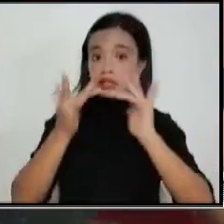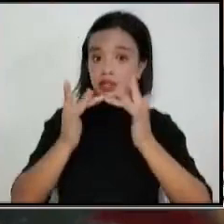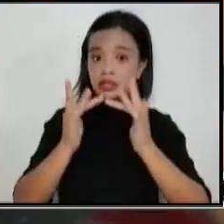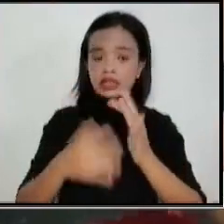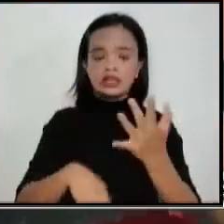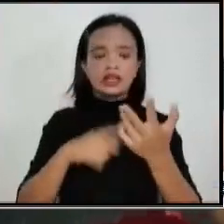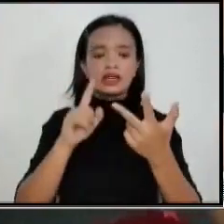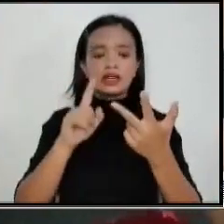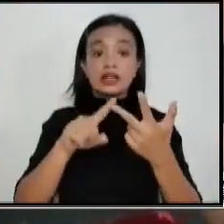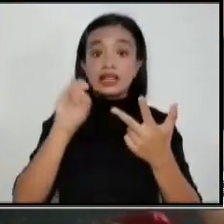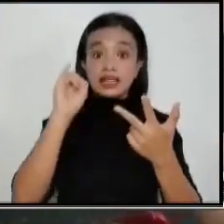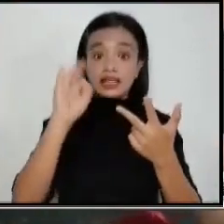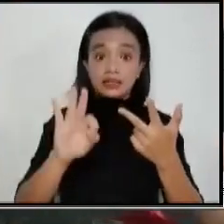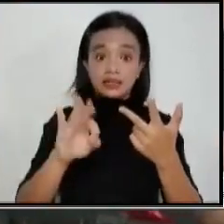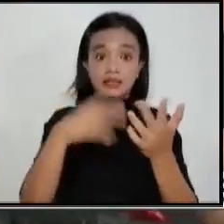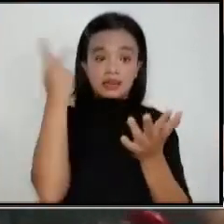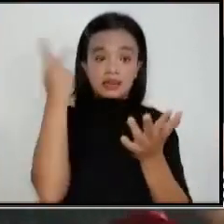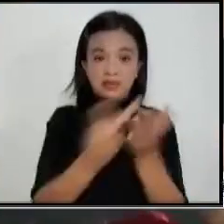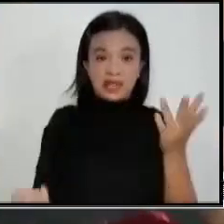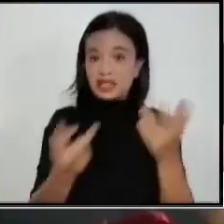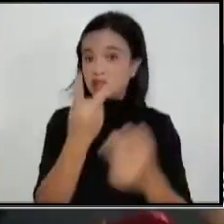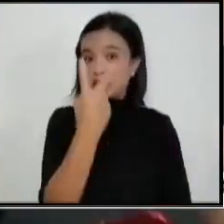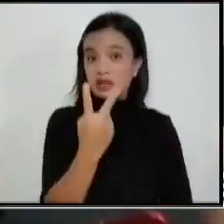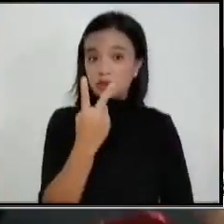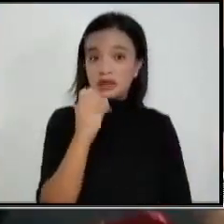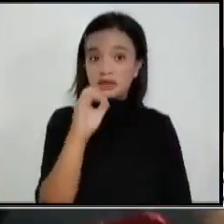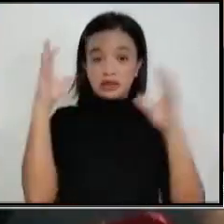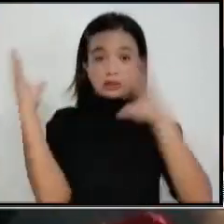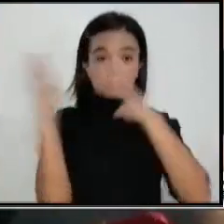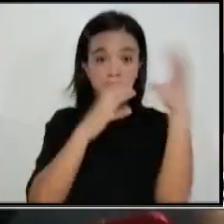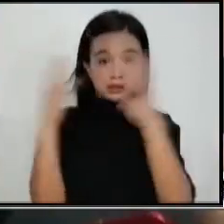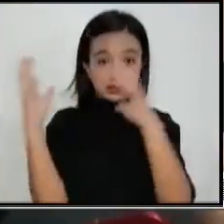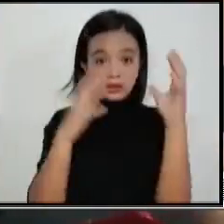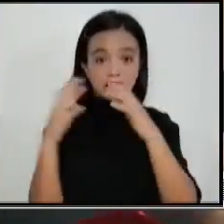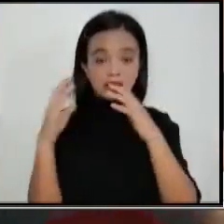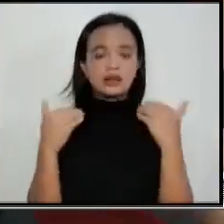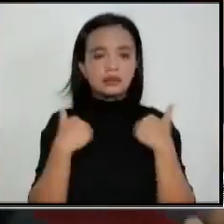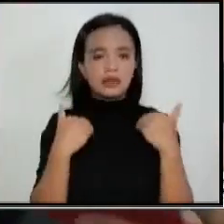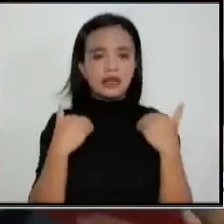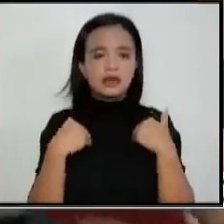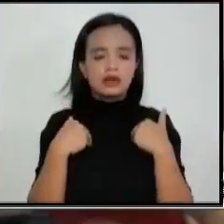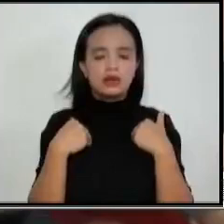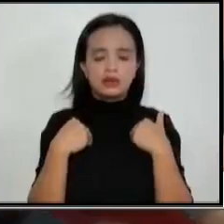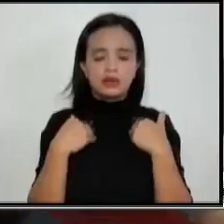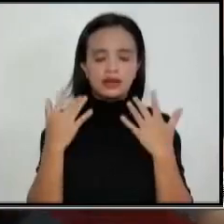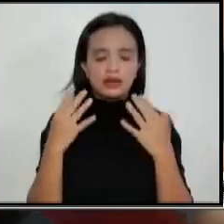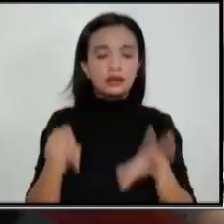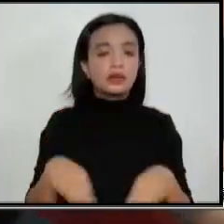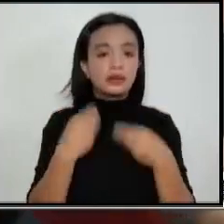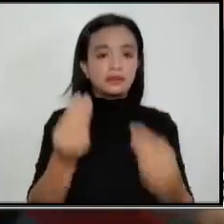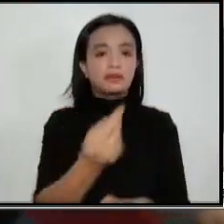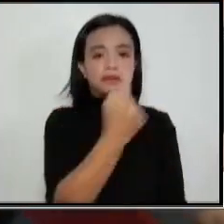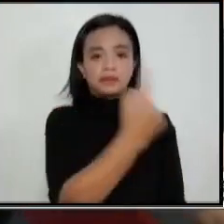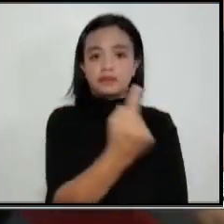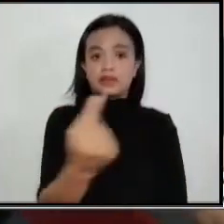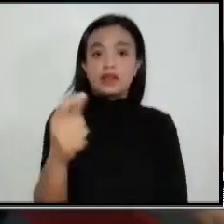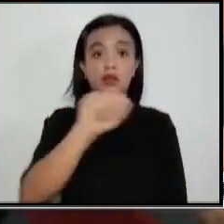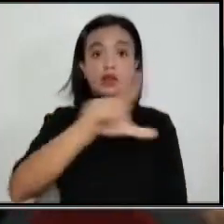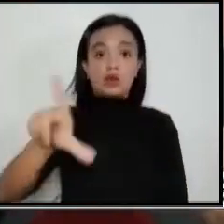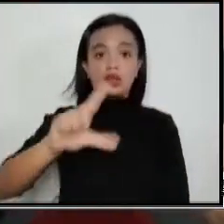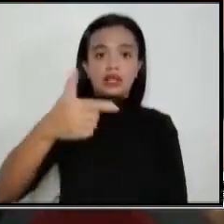kung sakaling mag-fail yan in case na may bagyo, meron po tayong pinrovide na individually bawat LGU na